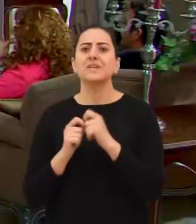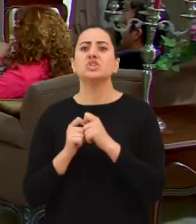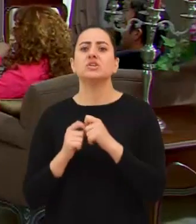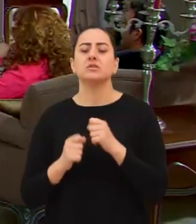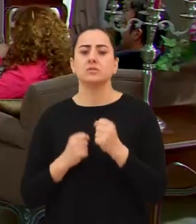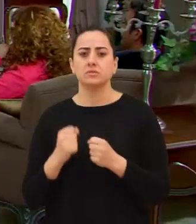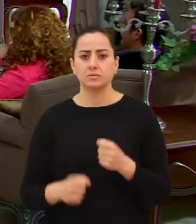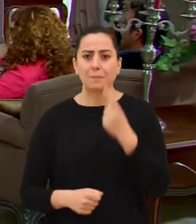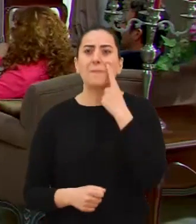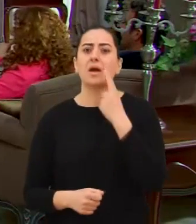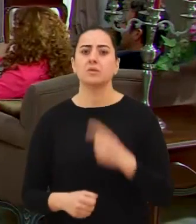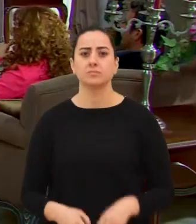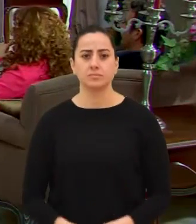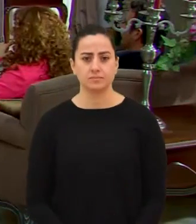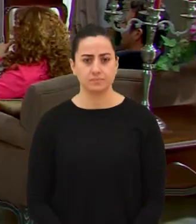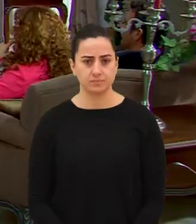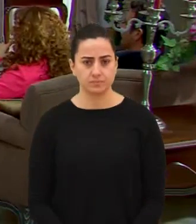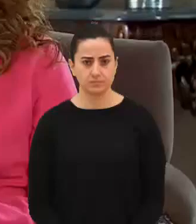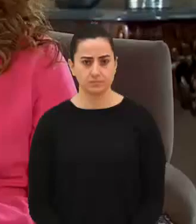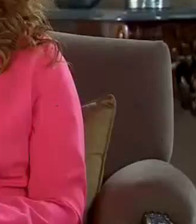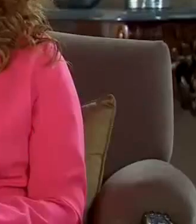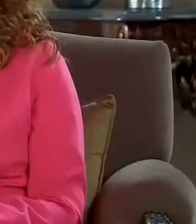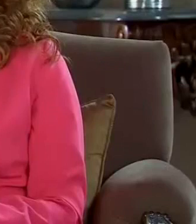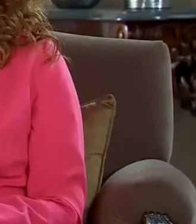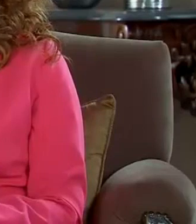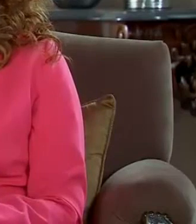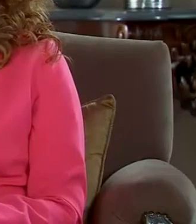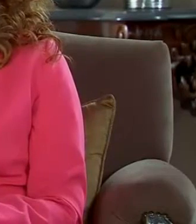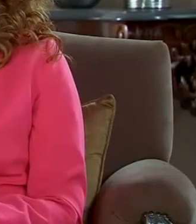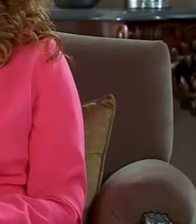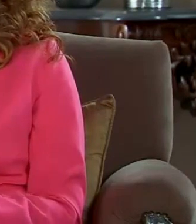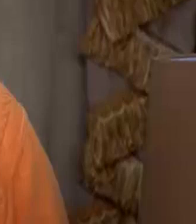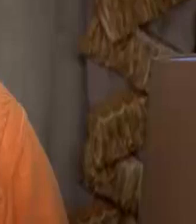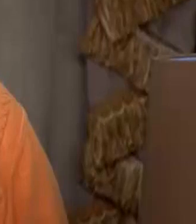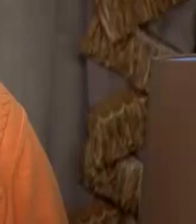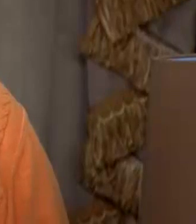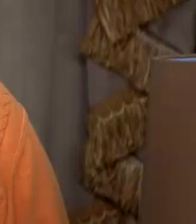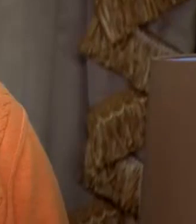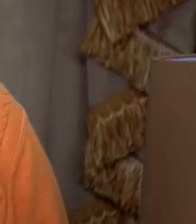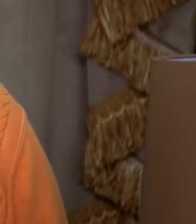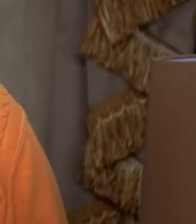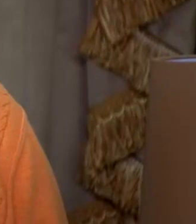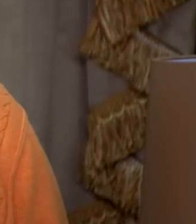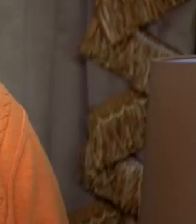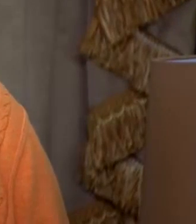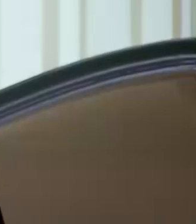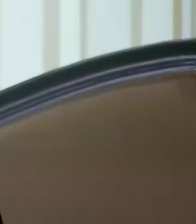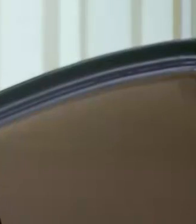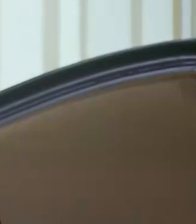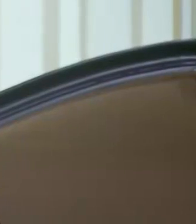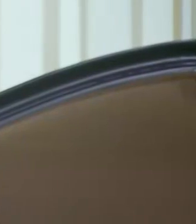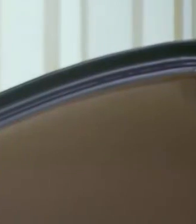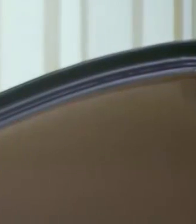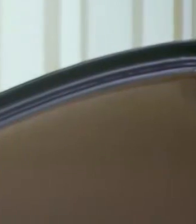Biricik bir dakika, bakar mısın? Allah Allah! Nurhan Biricik'in arkasından üst kata çıkıyor. Kemal'le Serpil olup bitenlere bir